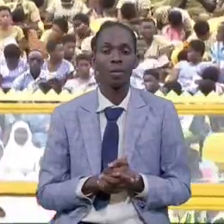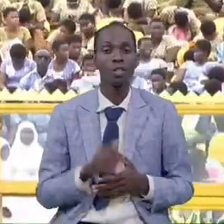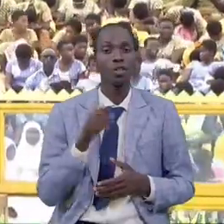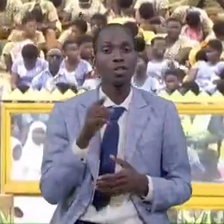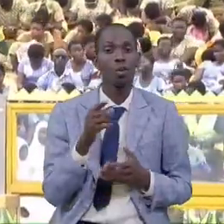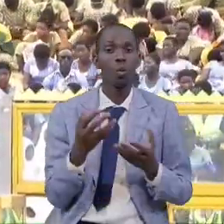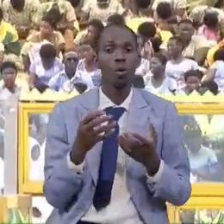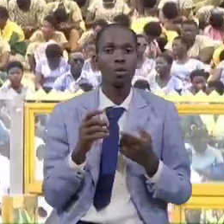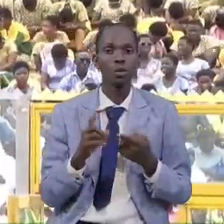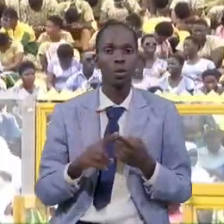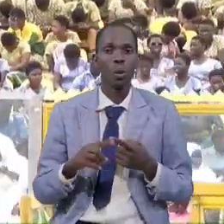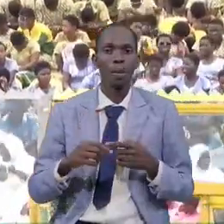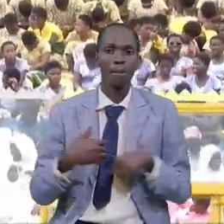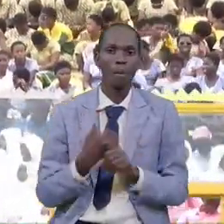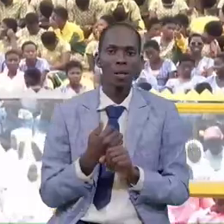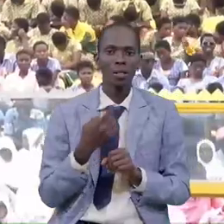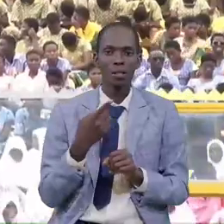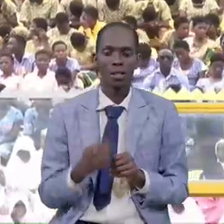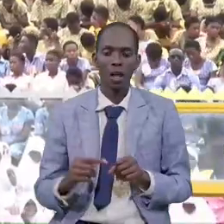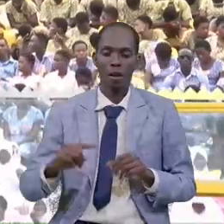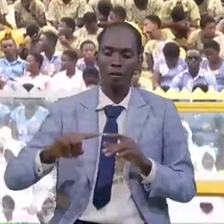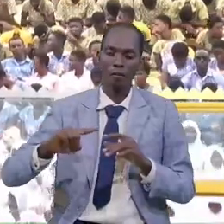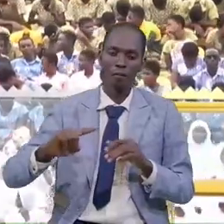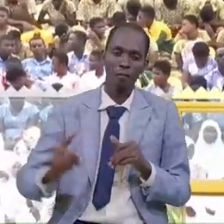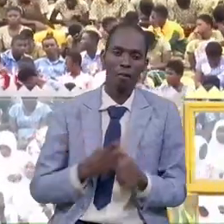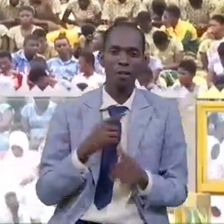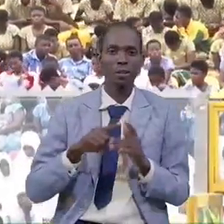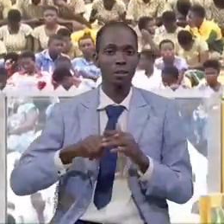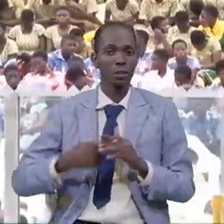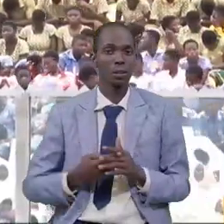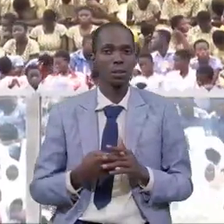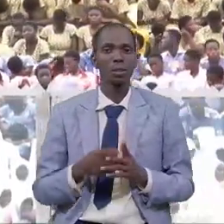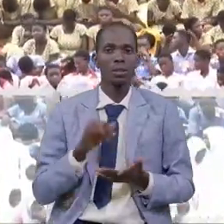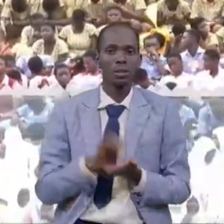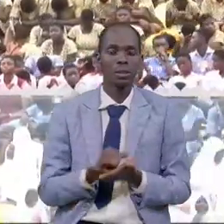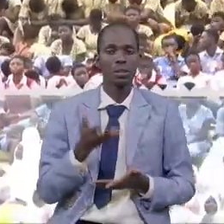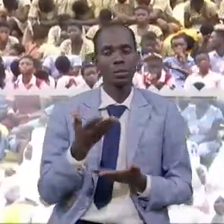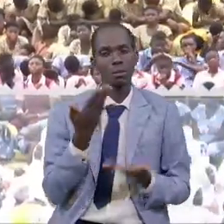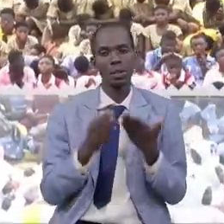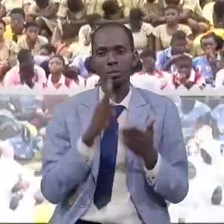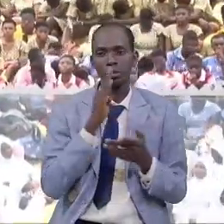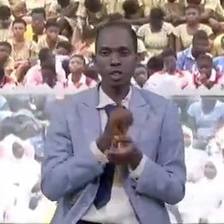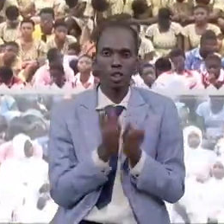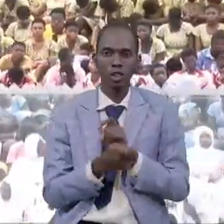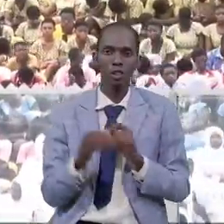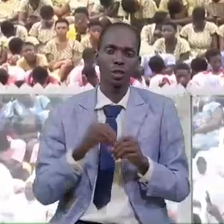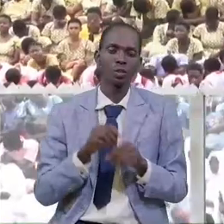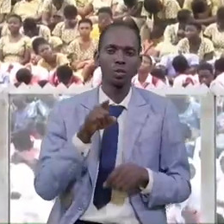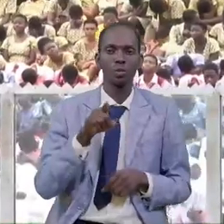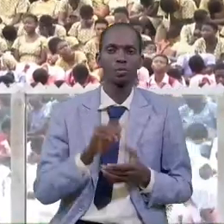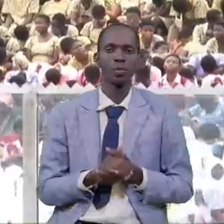Vous voulez faire le premier départ pour qu'il y ait un changement en toi. Vous voulez